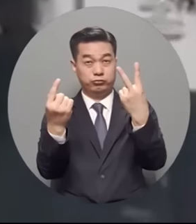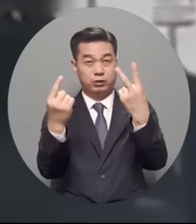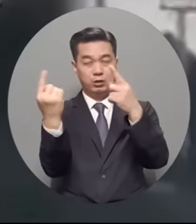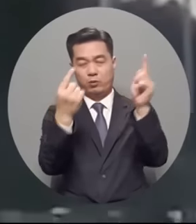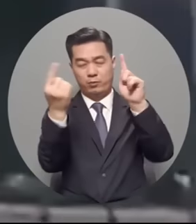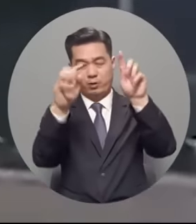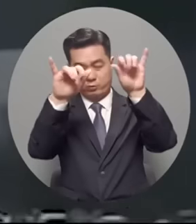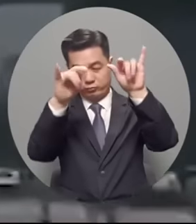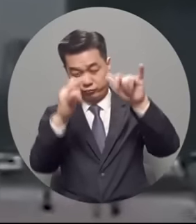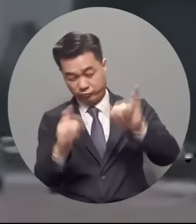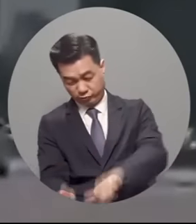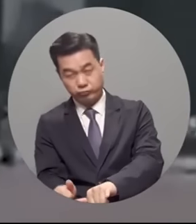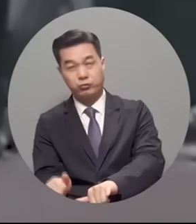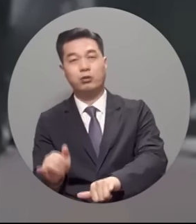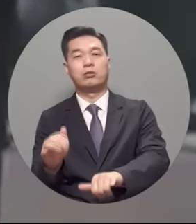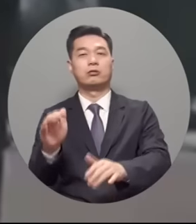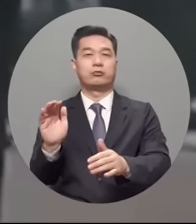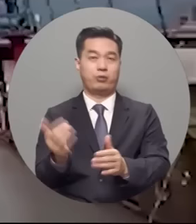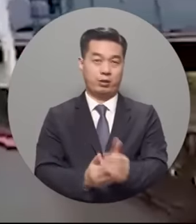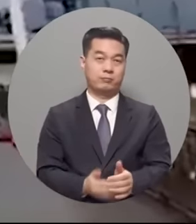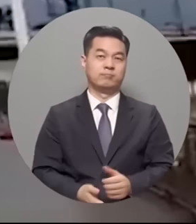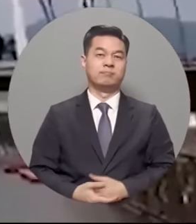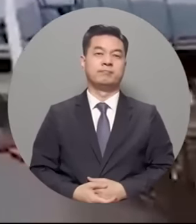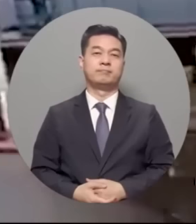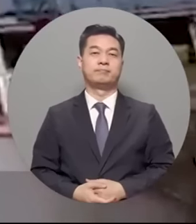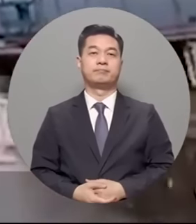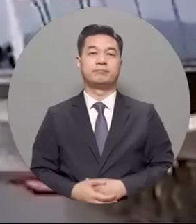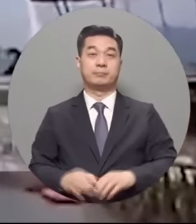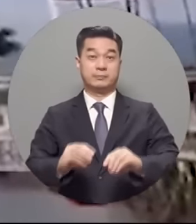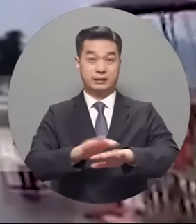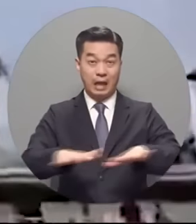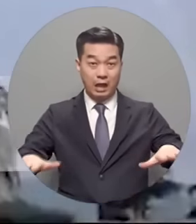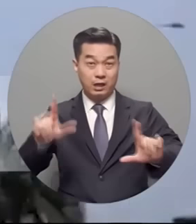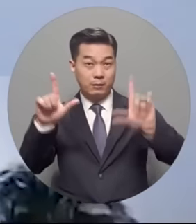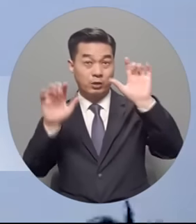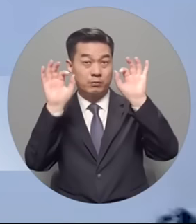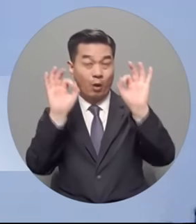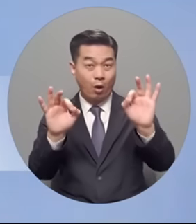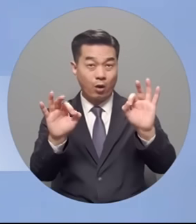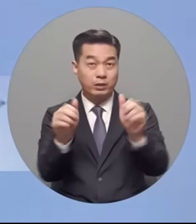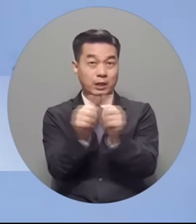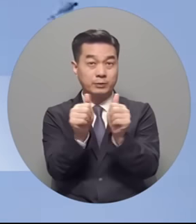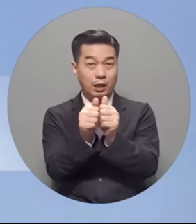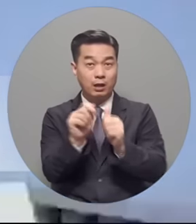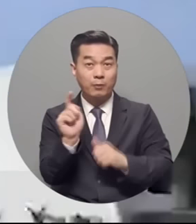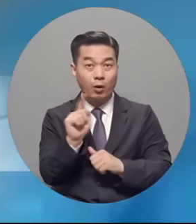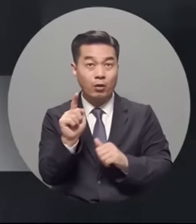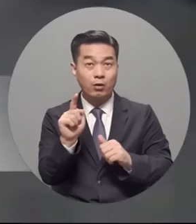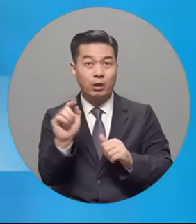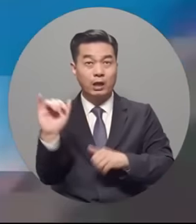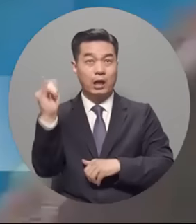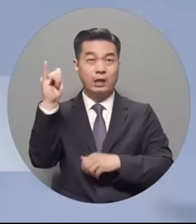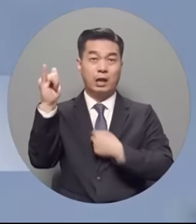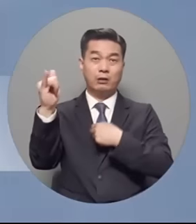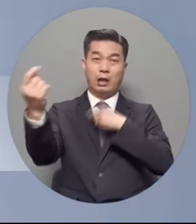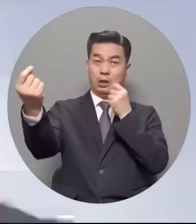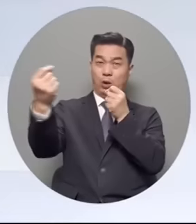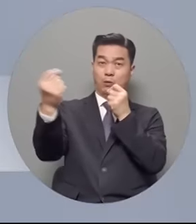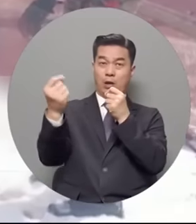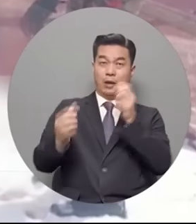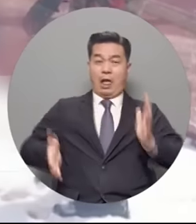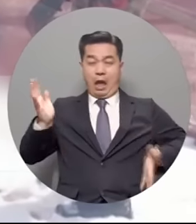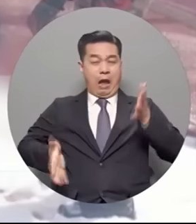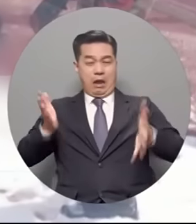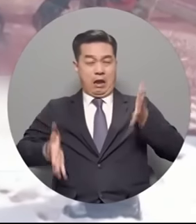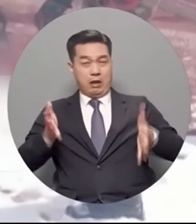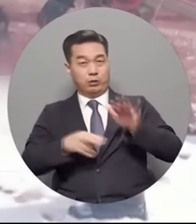땅으로 곤두박질치며 추락합니다. 지상에서 이 모습을 지켜보던 한 남성은 헬기가 자신 쪽으로 날아오자